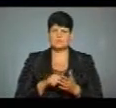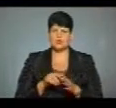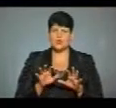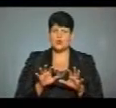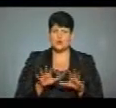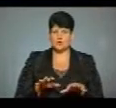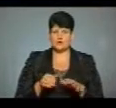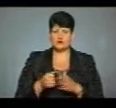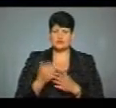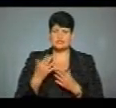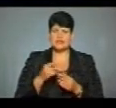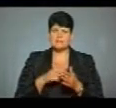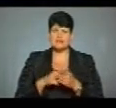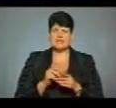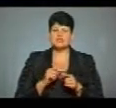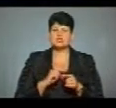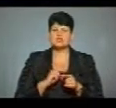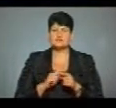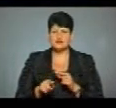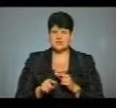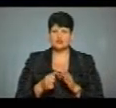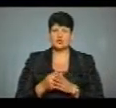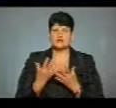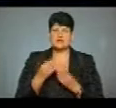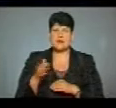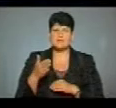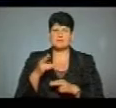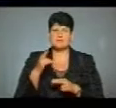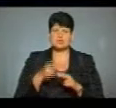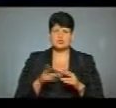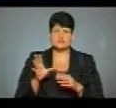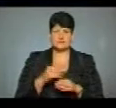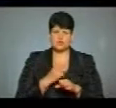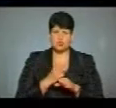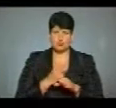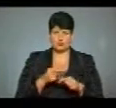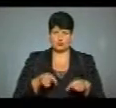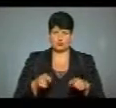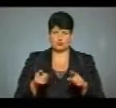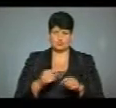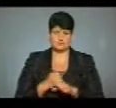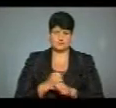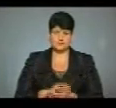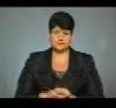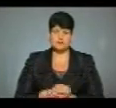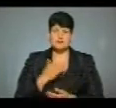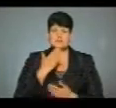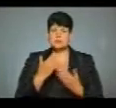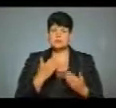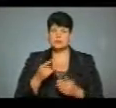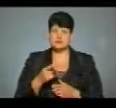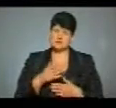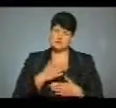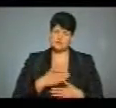до Дня міста, да, навіть швидше до Дня міста, до Дня прапора завершити ці роботи, цю ділянку робіт. Ми запитали у тернополян,